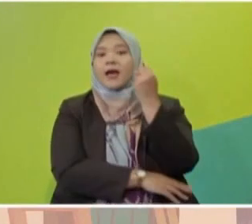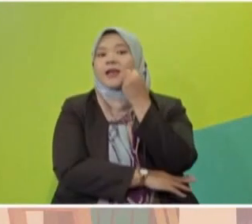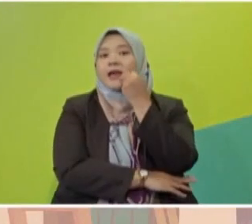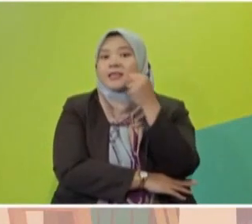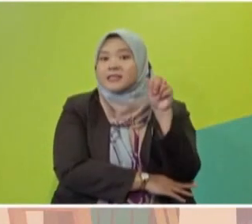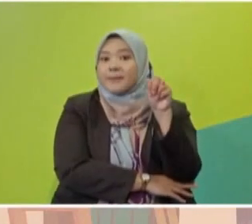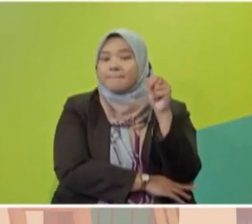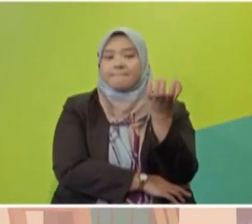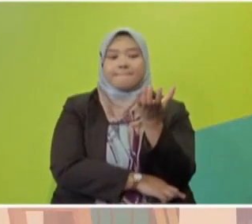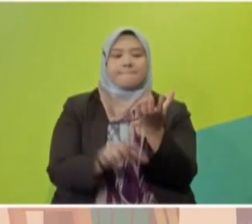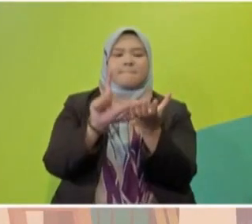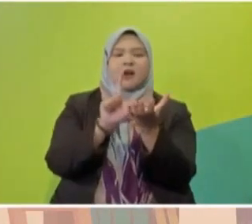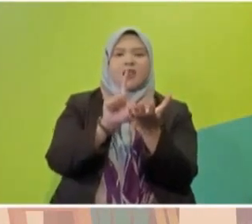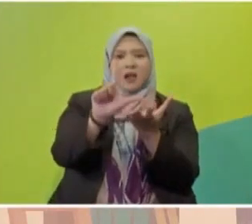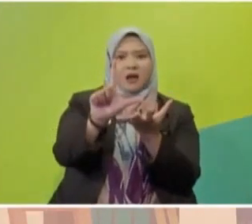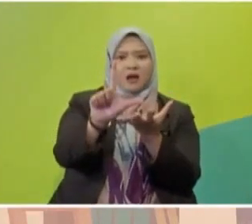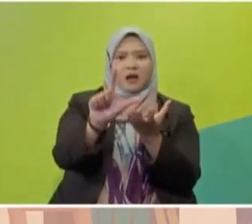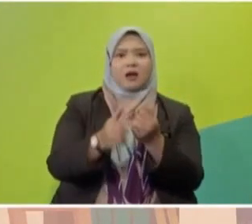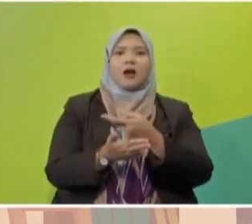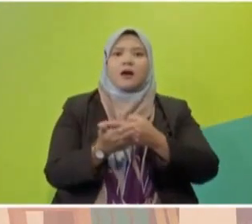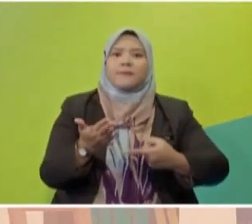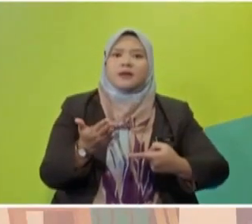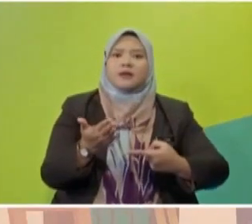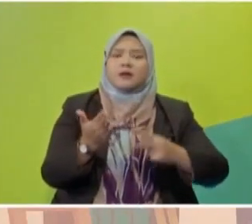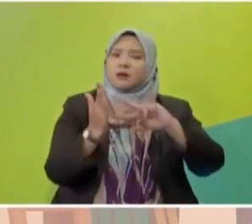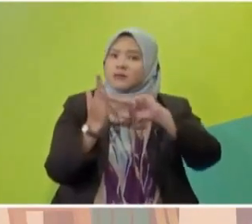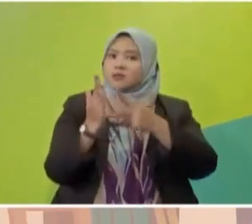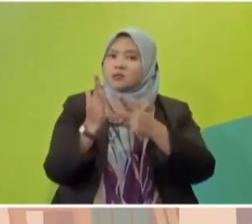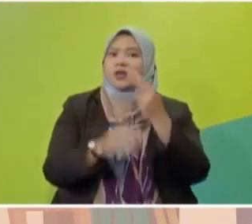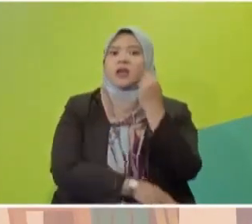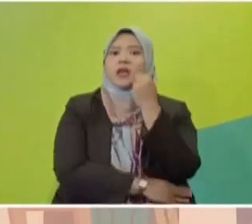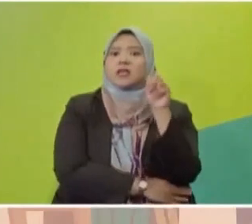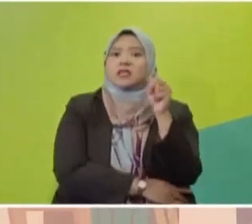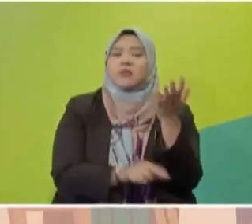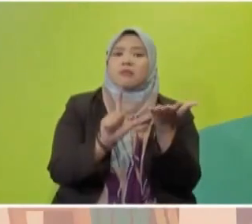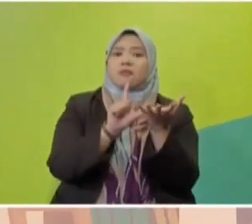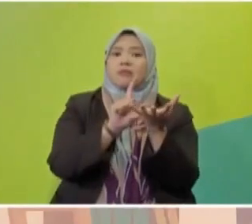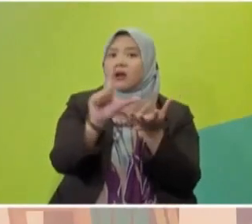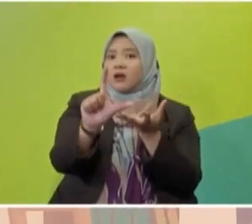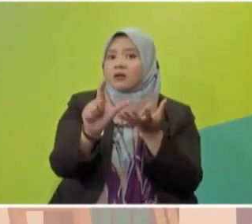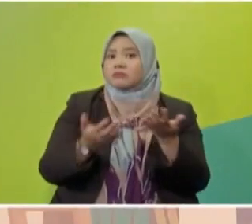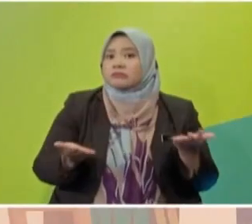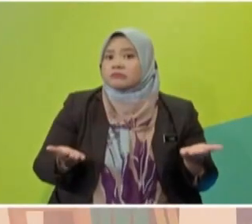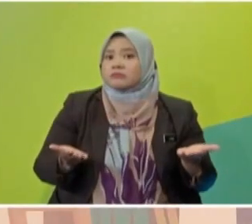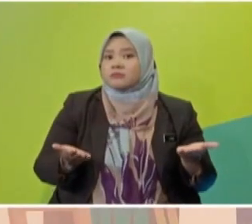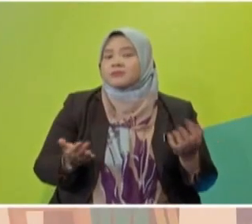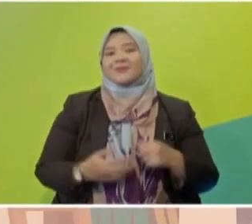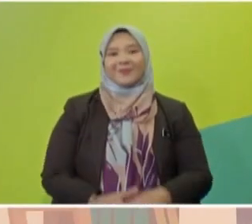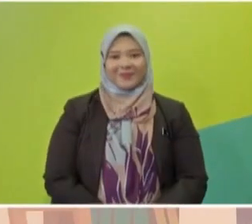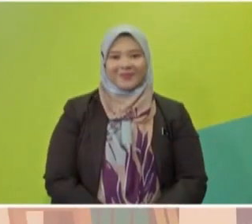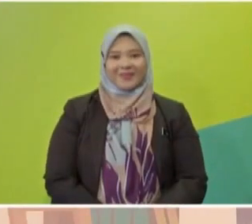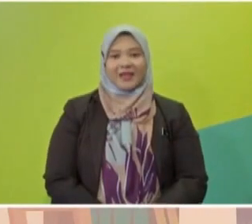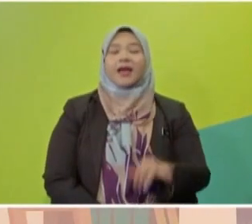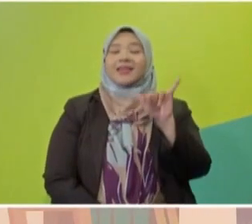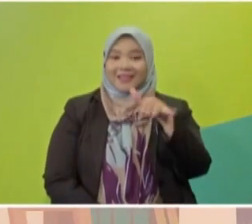malang. Eh, Husna belum jawab. Silakan Husna. Nasib malang ialah tidak bernasib